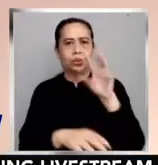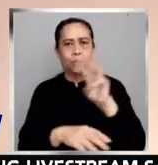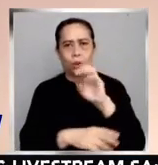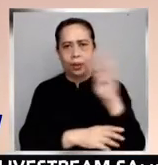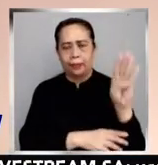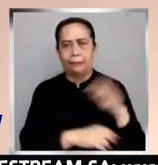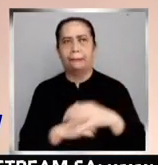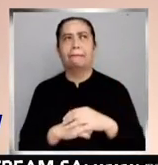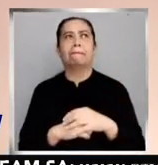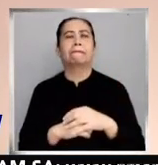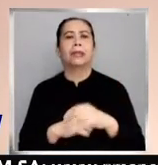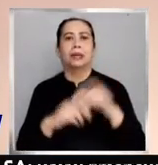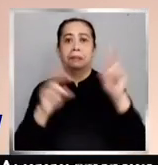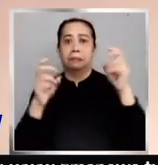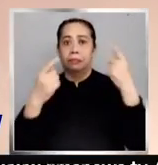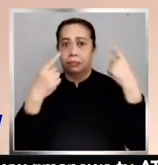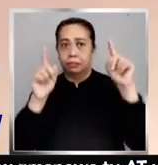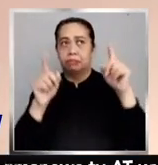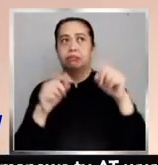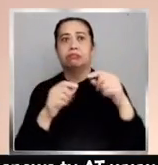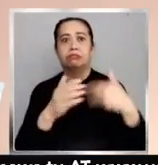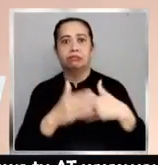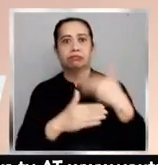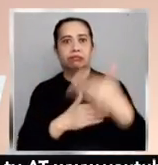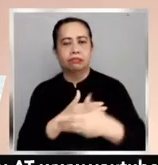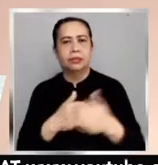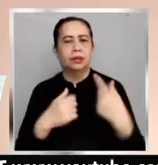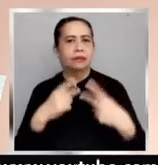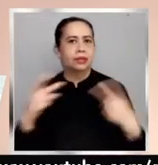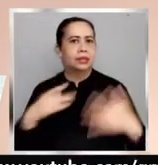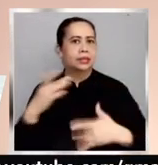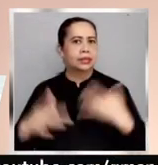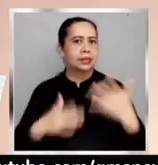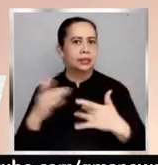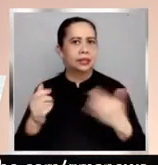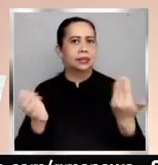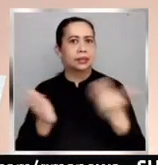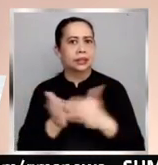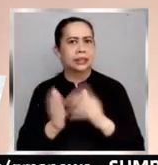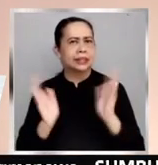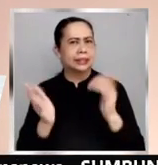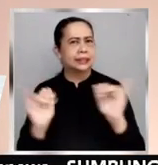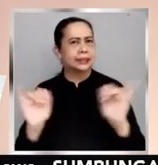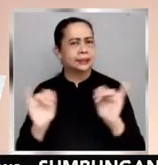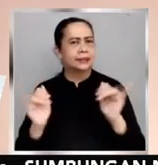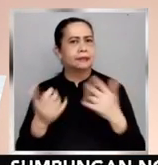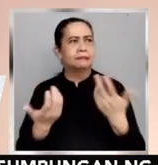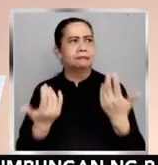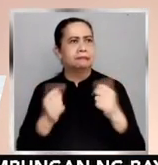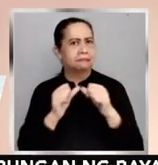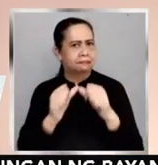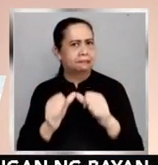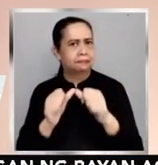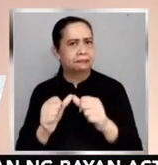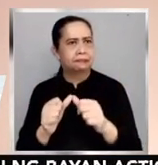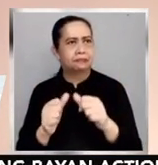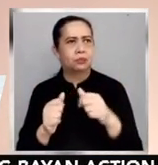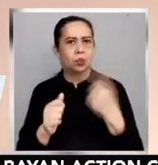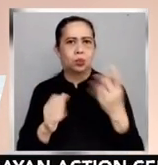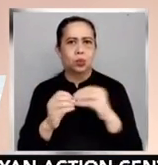Web, I am very excited na magkakaroon ng parang in a way extension and another parang